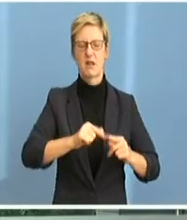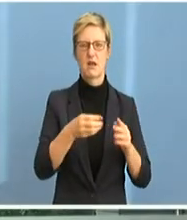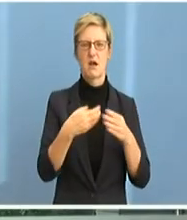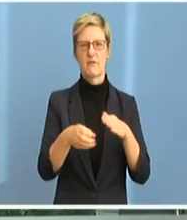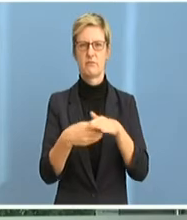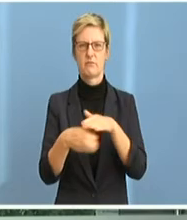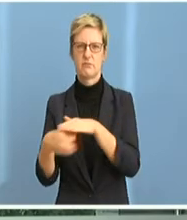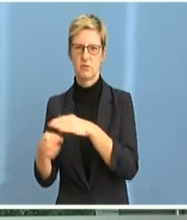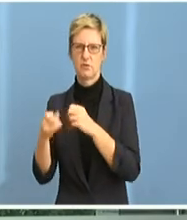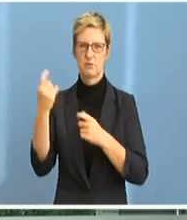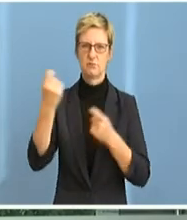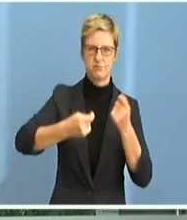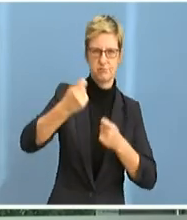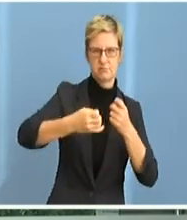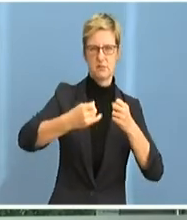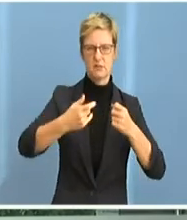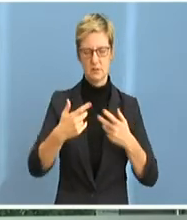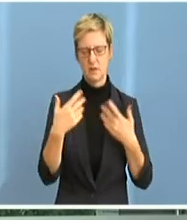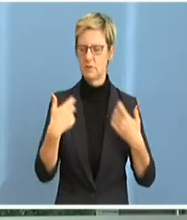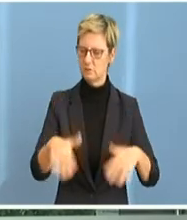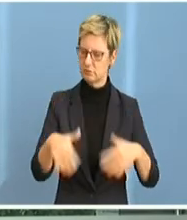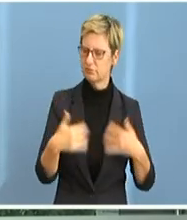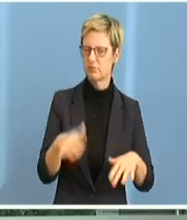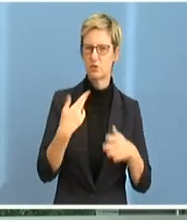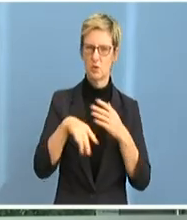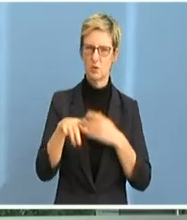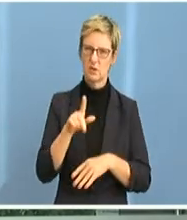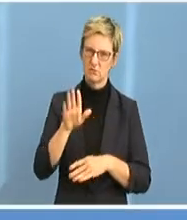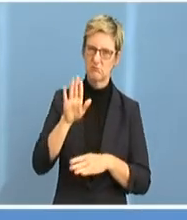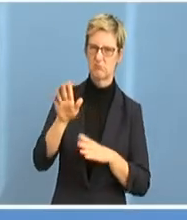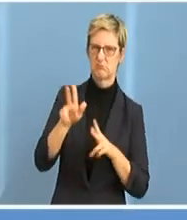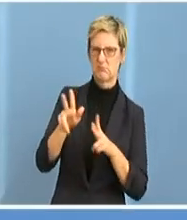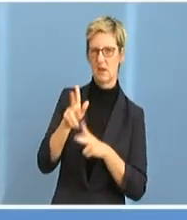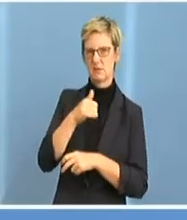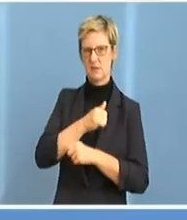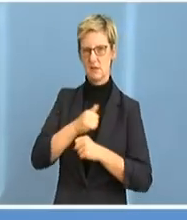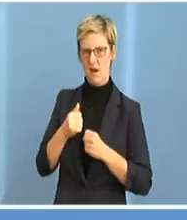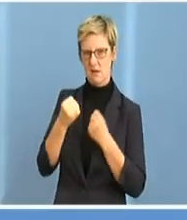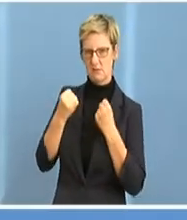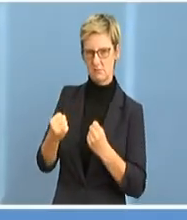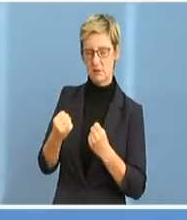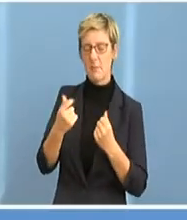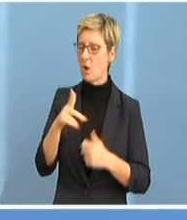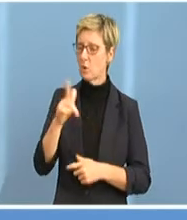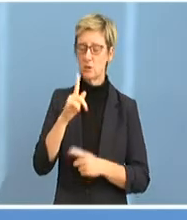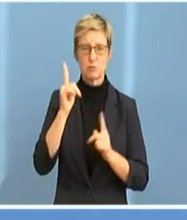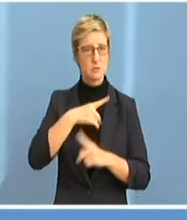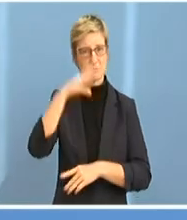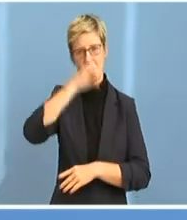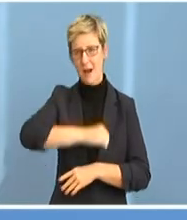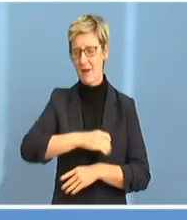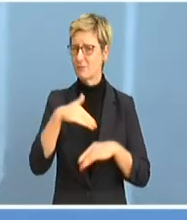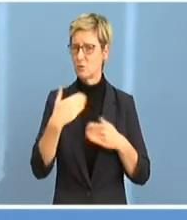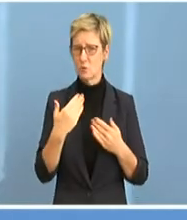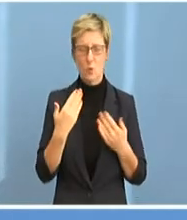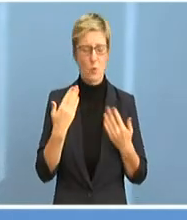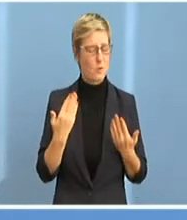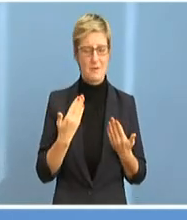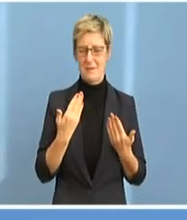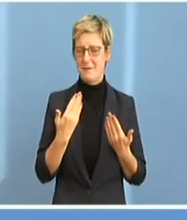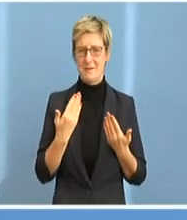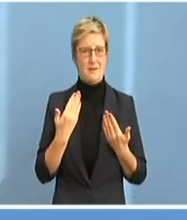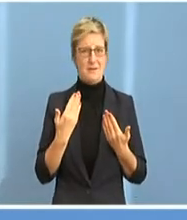belarussischen Sicherheitsorgane. Also, Herr Lukaschenko muss endlich die Zeichen der Zeit erkennen und in den längst